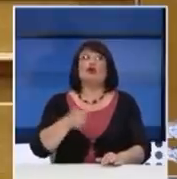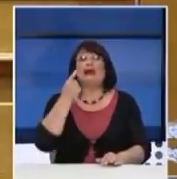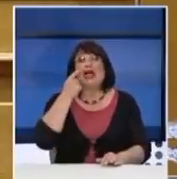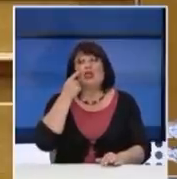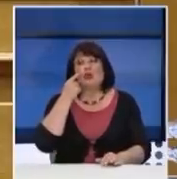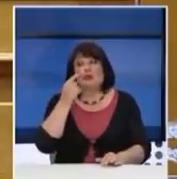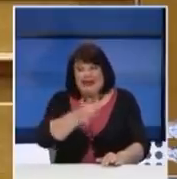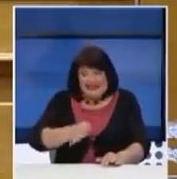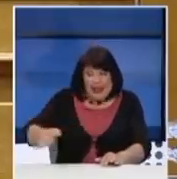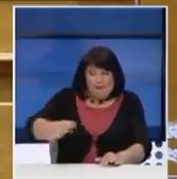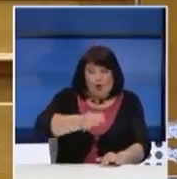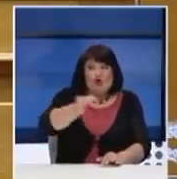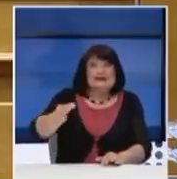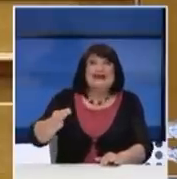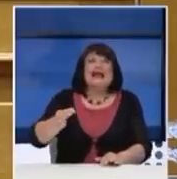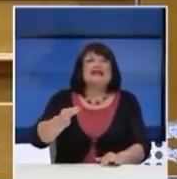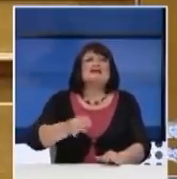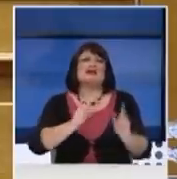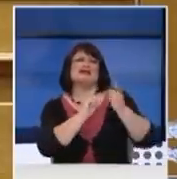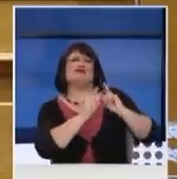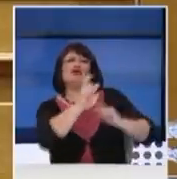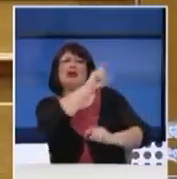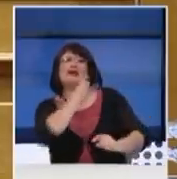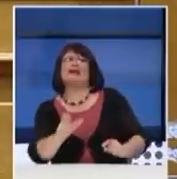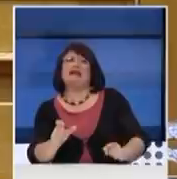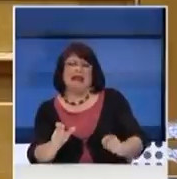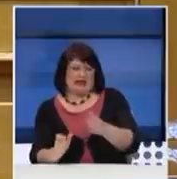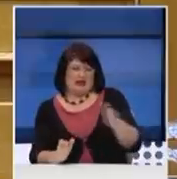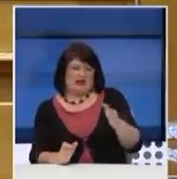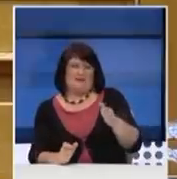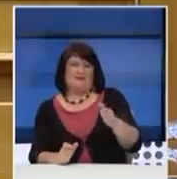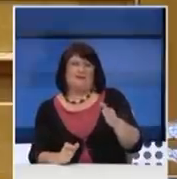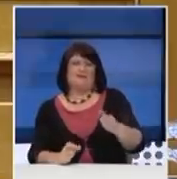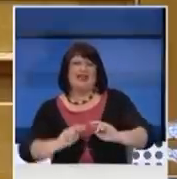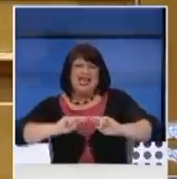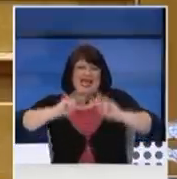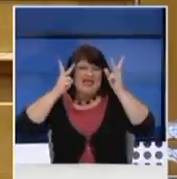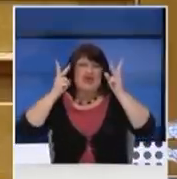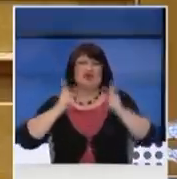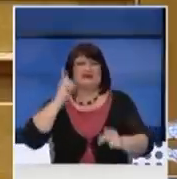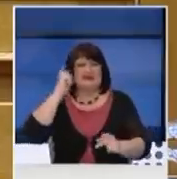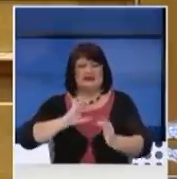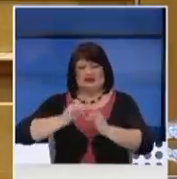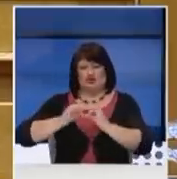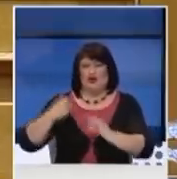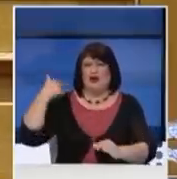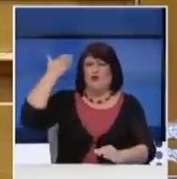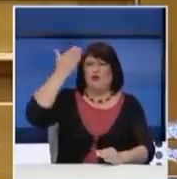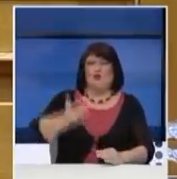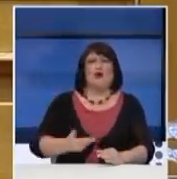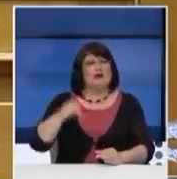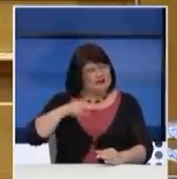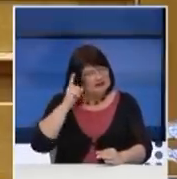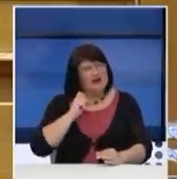νησιά. Μας φέρετε μια συμφωνία με την Ιταλία. Ποια Ιταλία, ξέρετε ποια είναι Ιταλία. Μεγαλύτερος εχθρός, όσοι ξέρουν ιστορία, και εδώ διδάσκουν